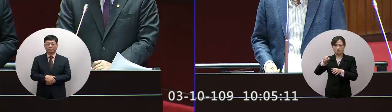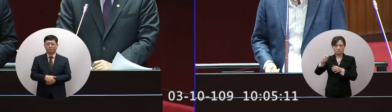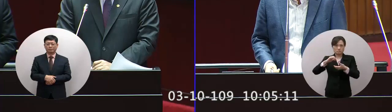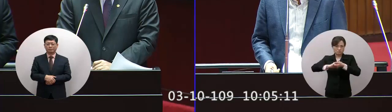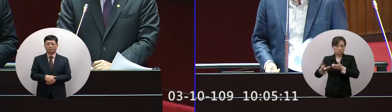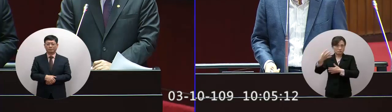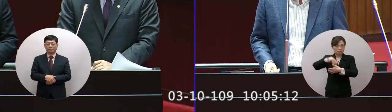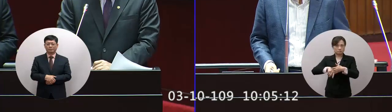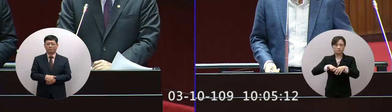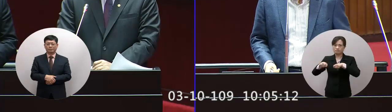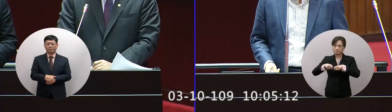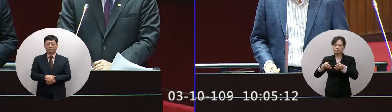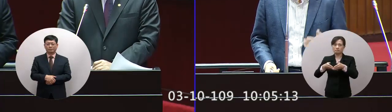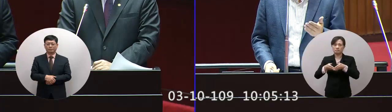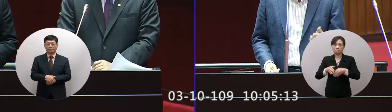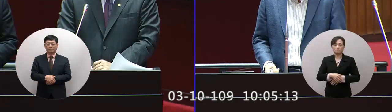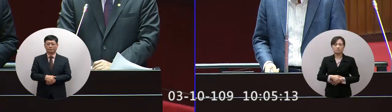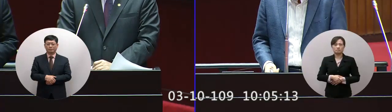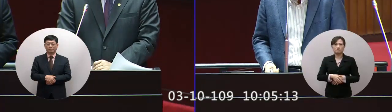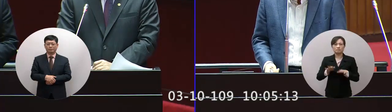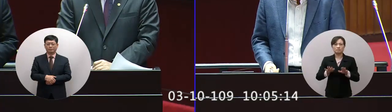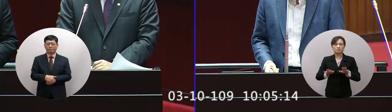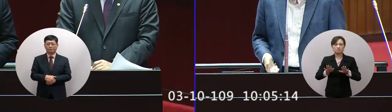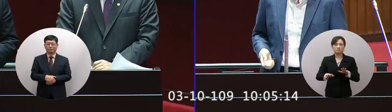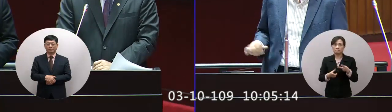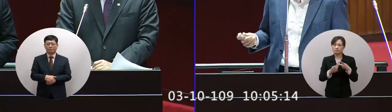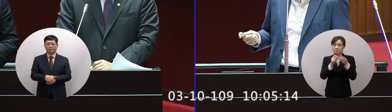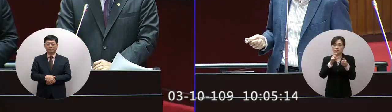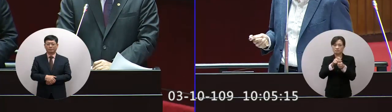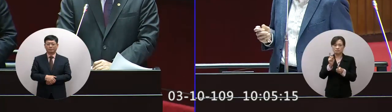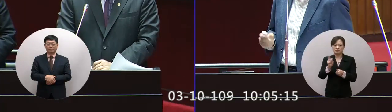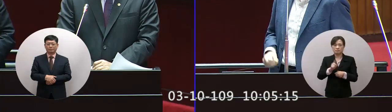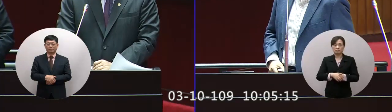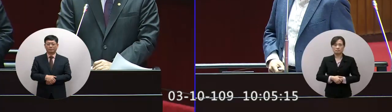把它纳入一下，好不好？那我想今天第二个议题，